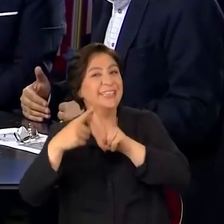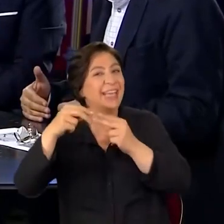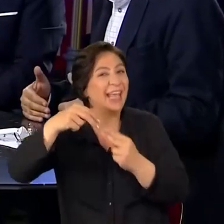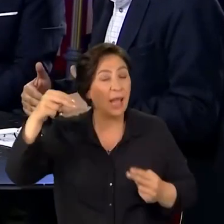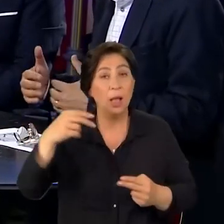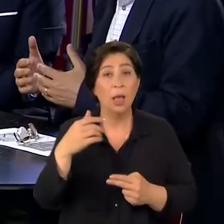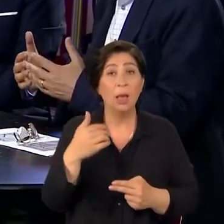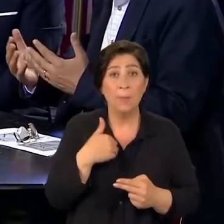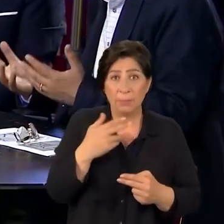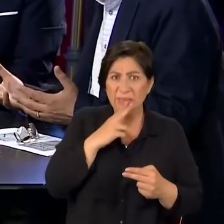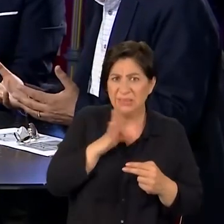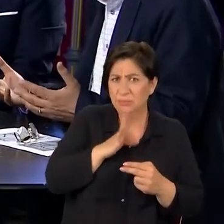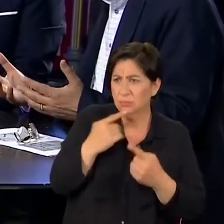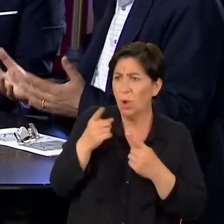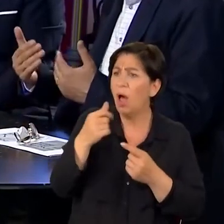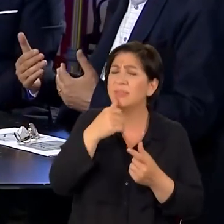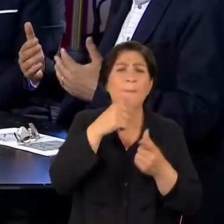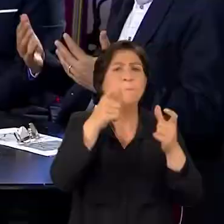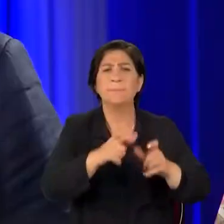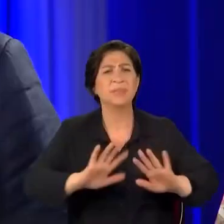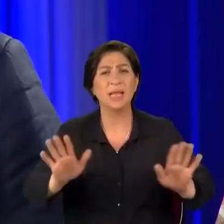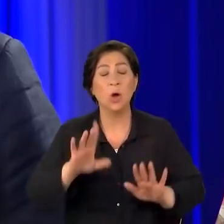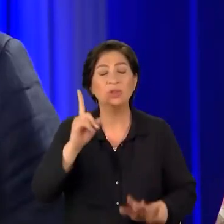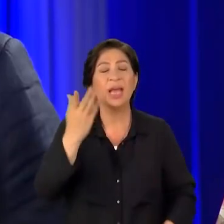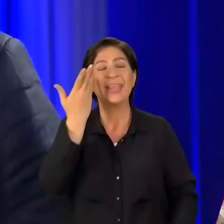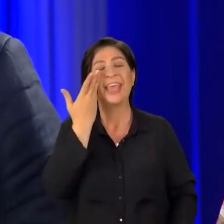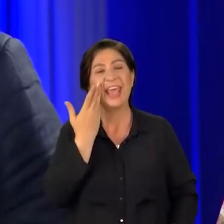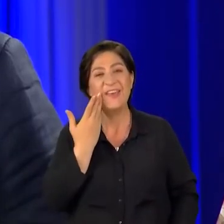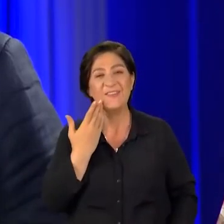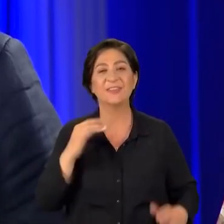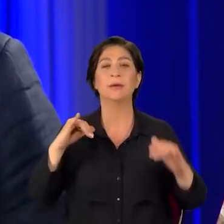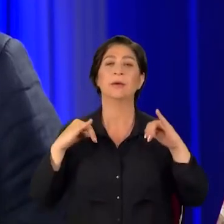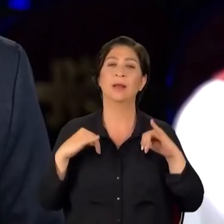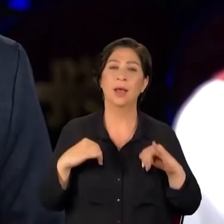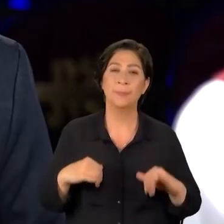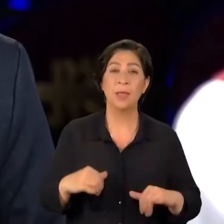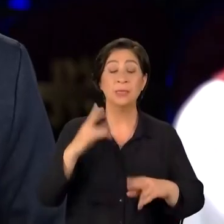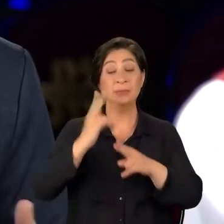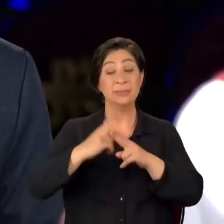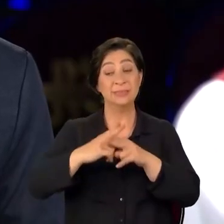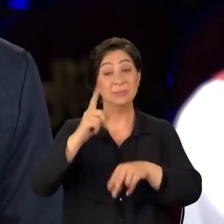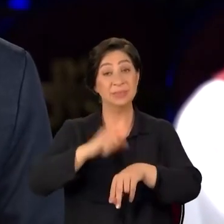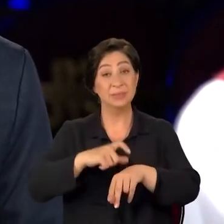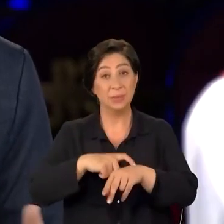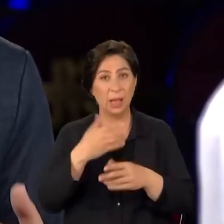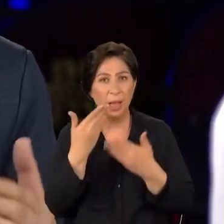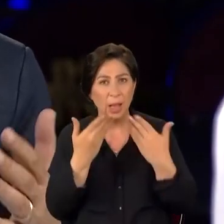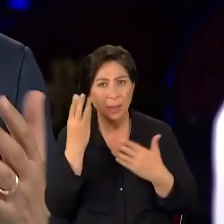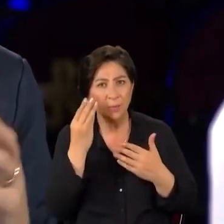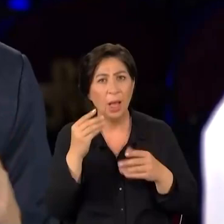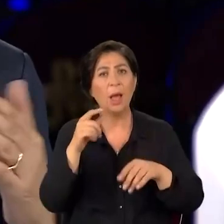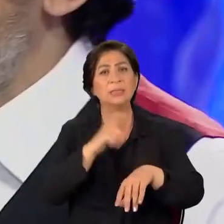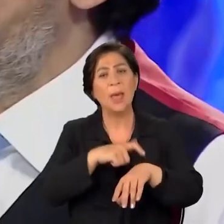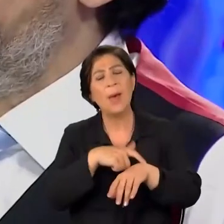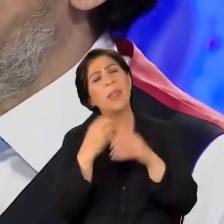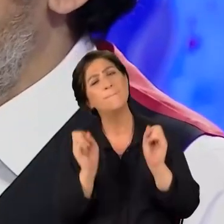Benim kızlarım için mesele adanma değil. Öncelikle haz, keyif, daha hızlı bir ritim. Ne demek istediğimi anlatayım? Akışına